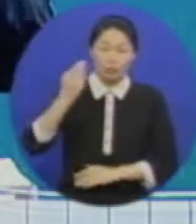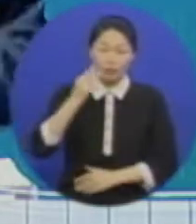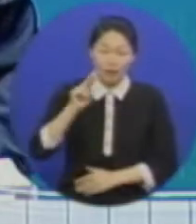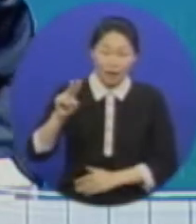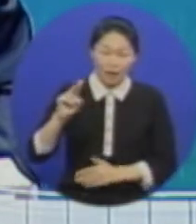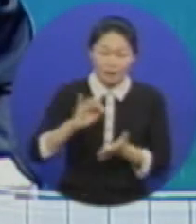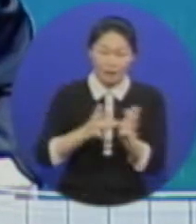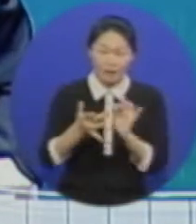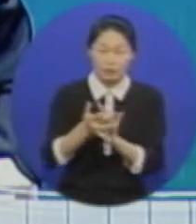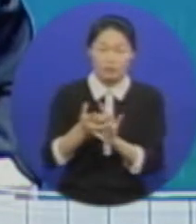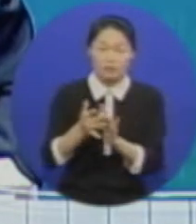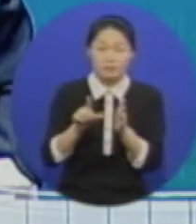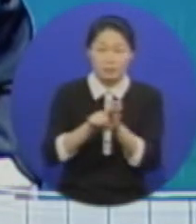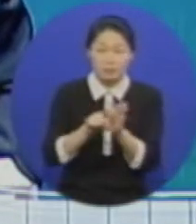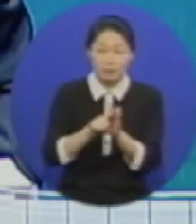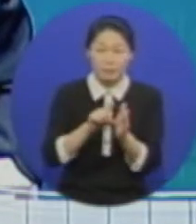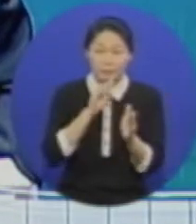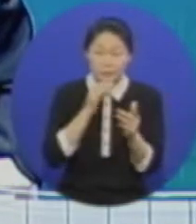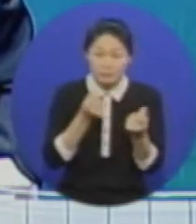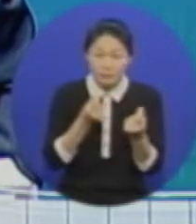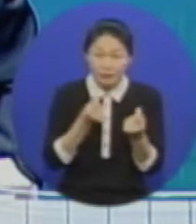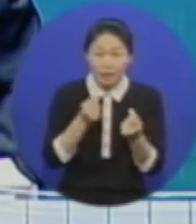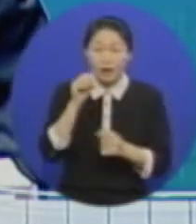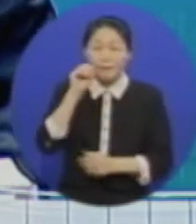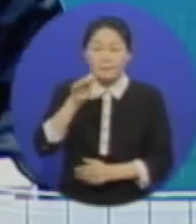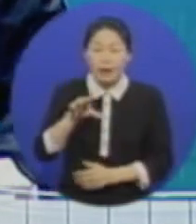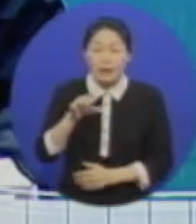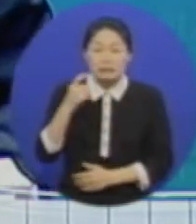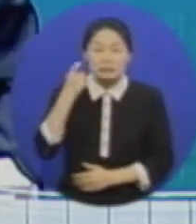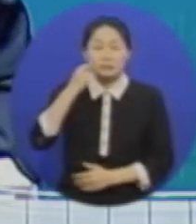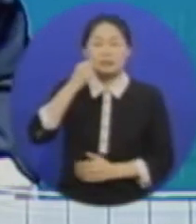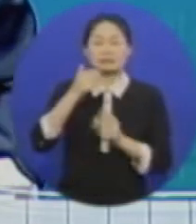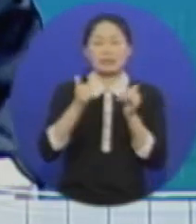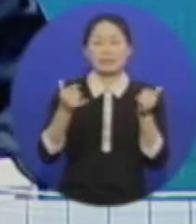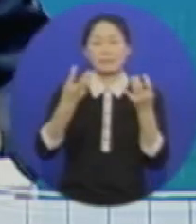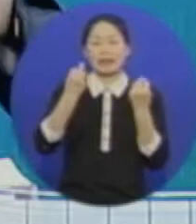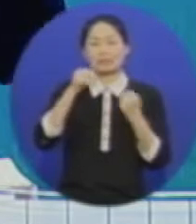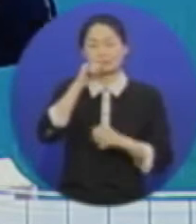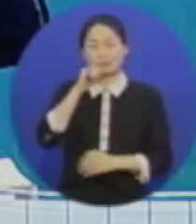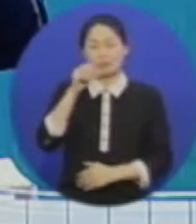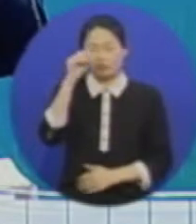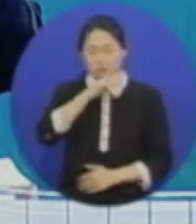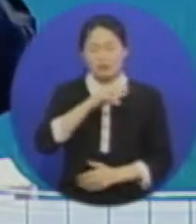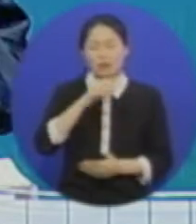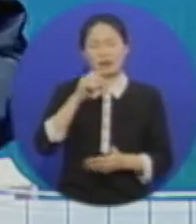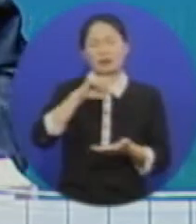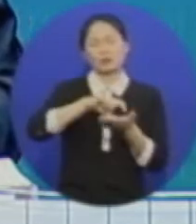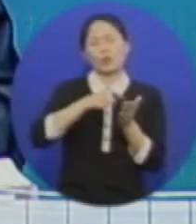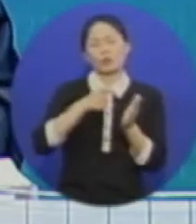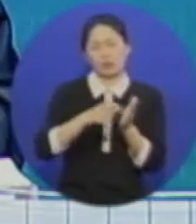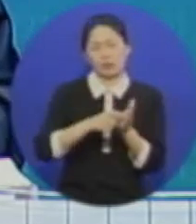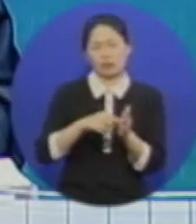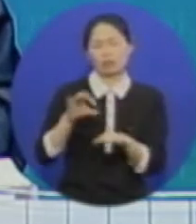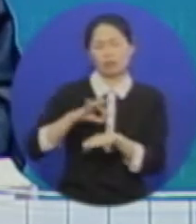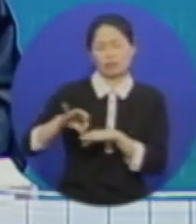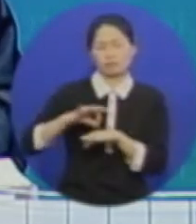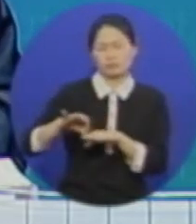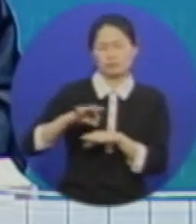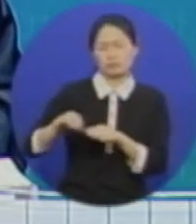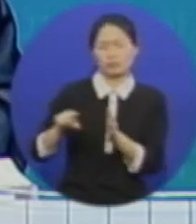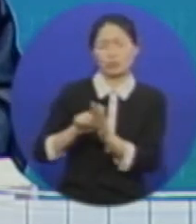말 못 들은 분들이 꽤 많아요 그냥 적당하게 믿어도 된다고 이런생각 가지고 예수 믿는 사람들도